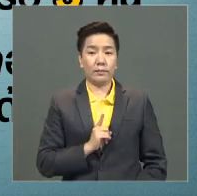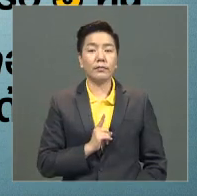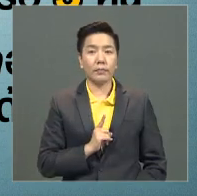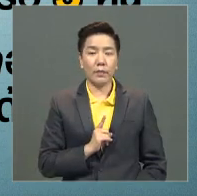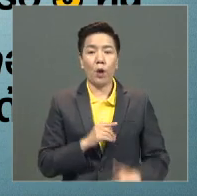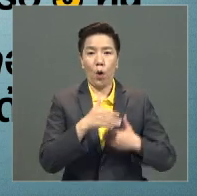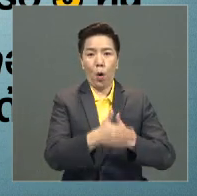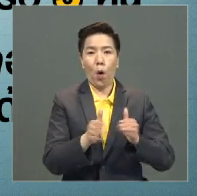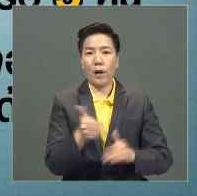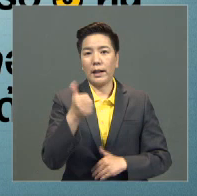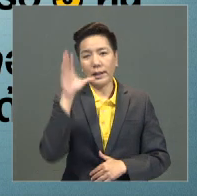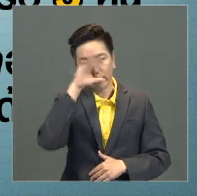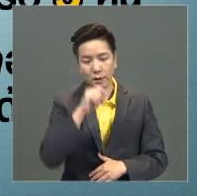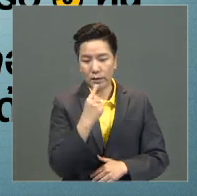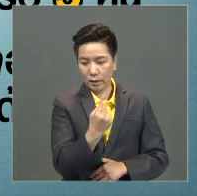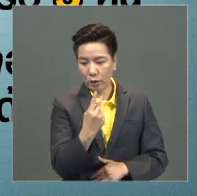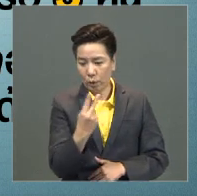อีกไม่เกิน 5